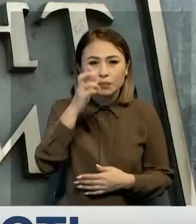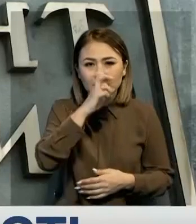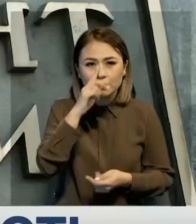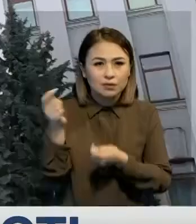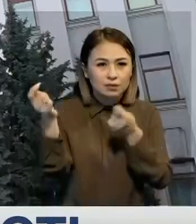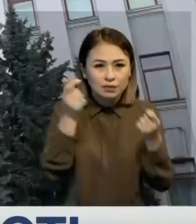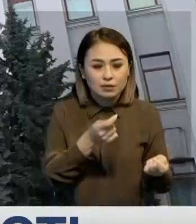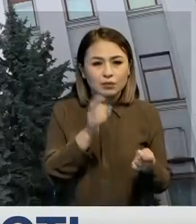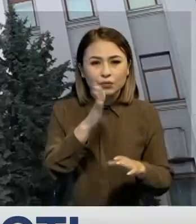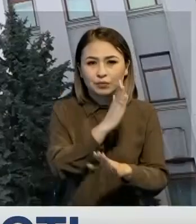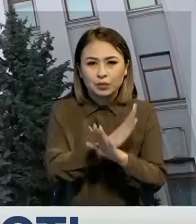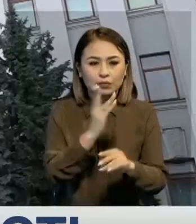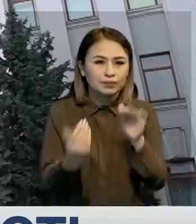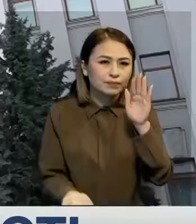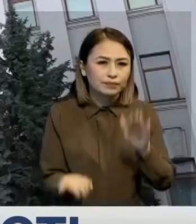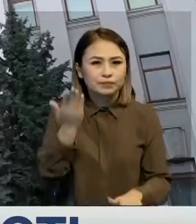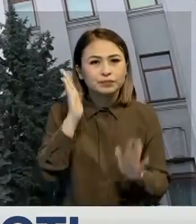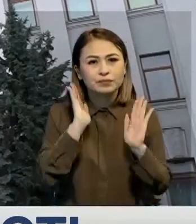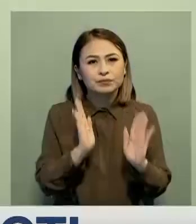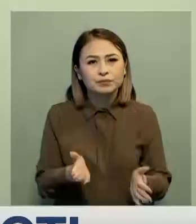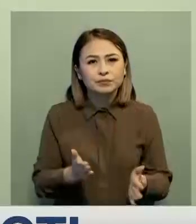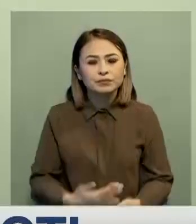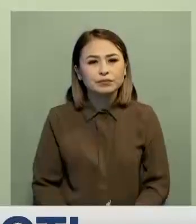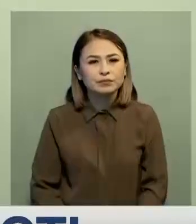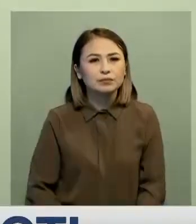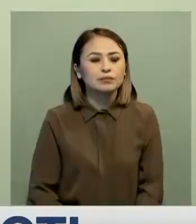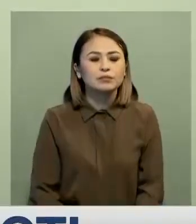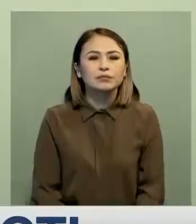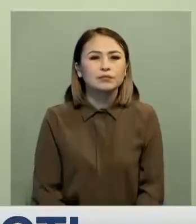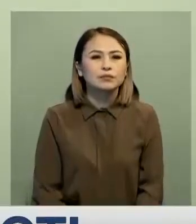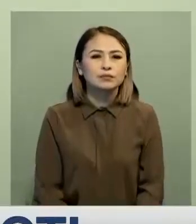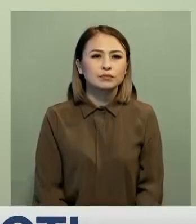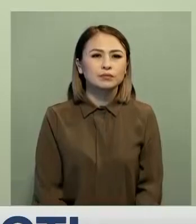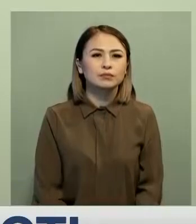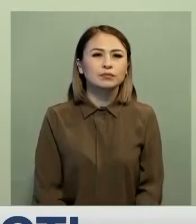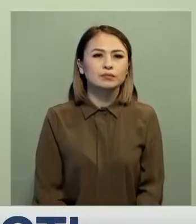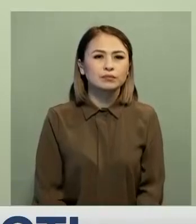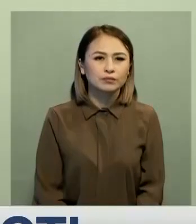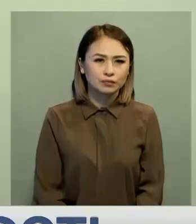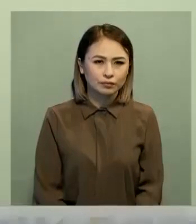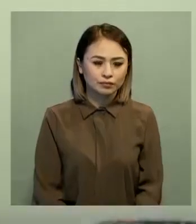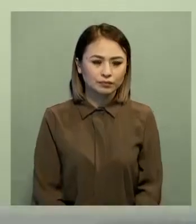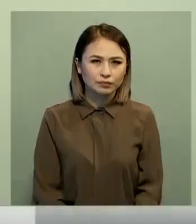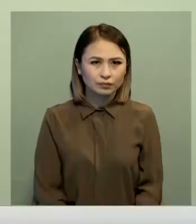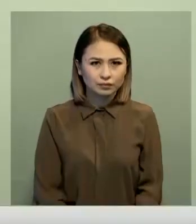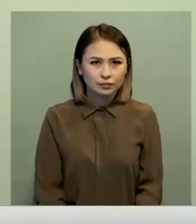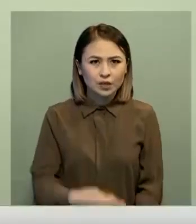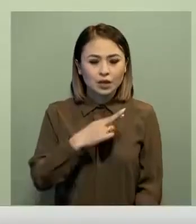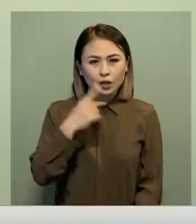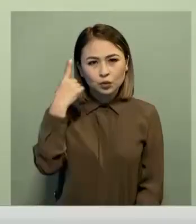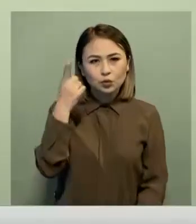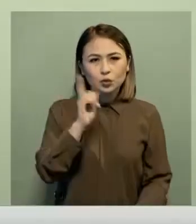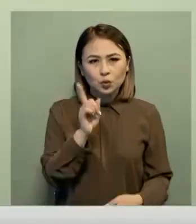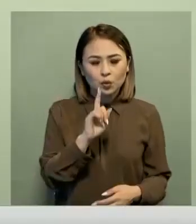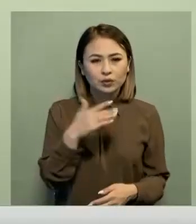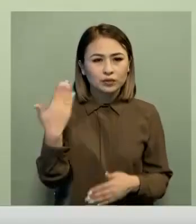елдегі отын бағасы күрт көтеріледі деп болжайды. Я думаю, что украинское правительство может сыграть на опережение. Тараптар ортақ